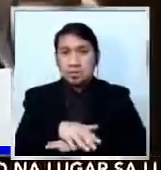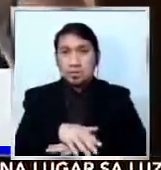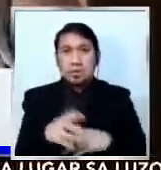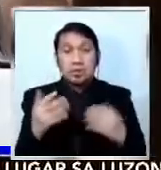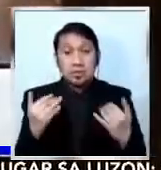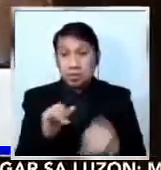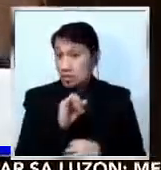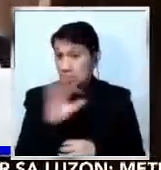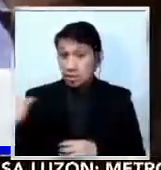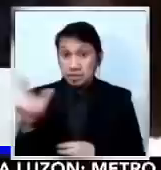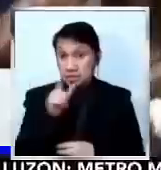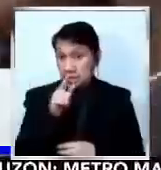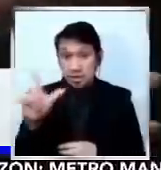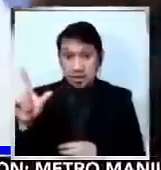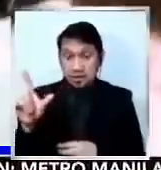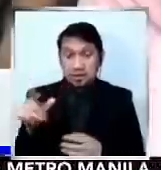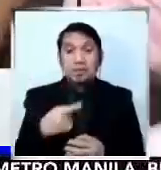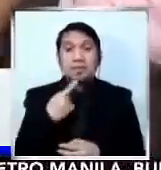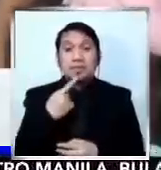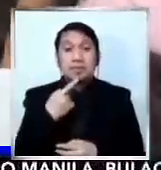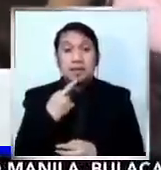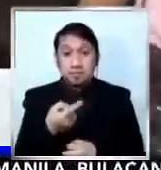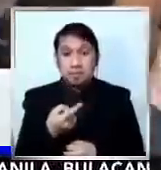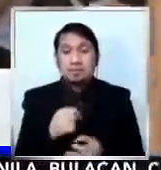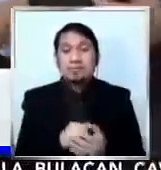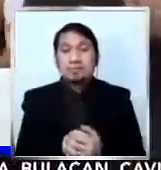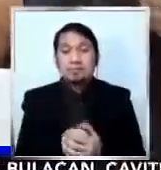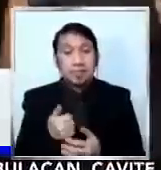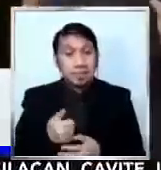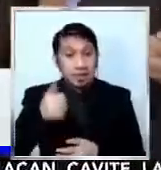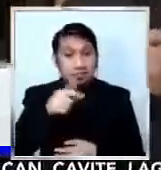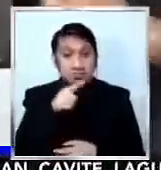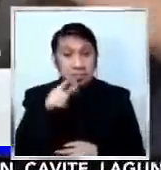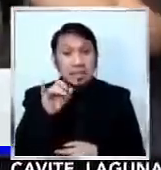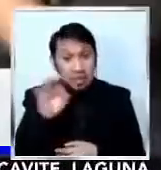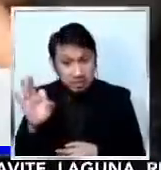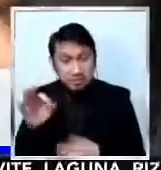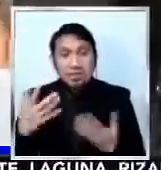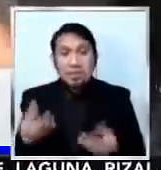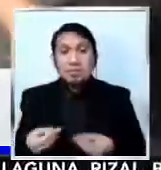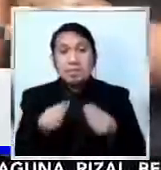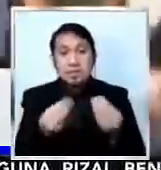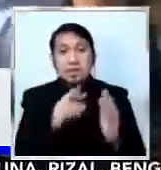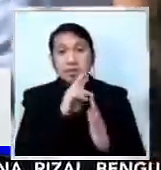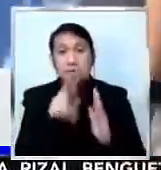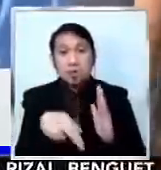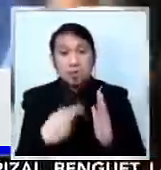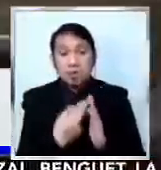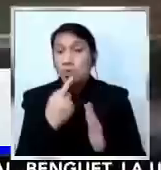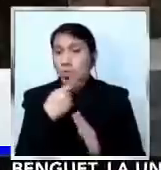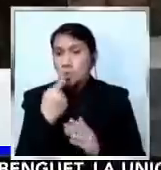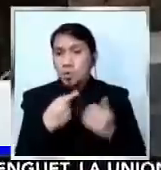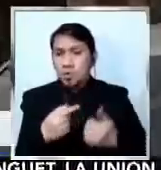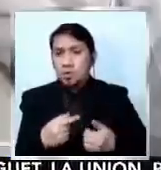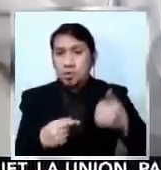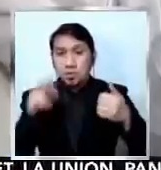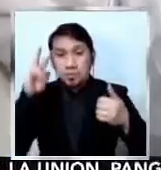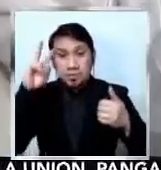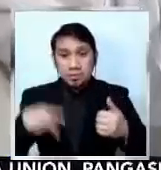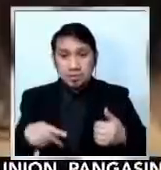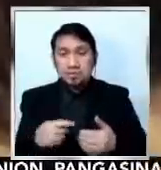sa eleksyon, sinabi ni Robredo na bibigyan niya ng malaking papel kung sino man ang mananalong bise.